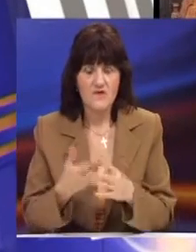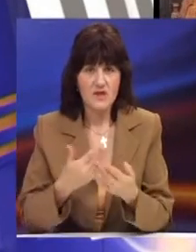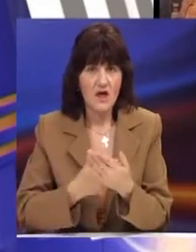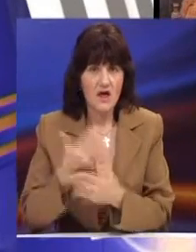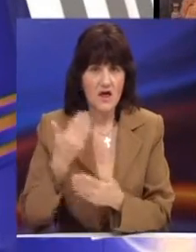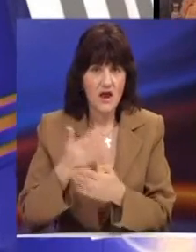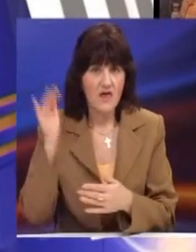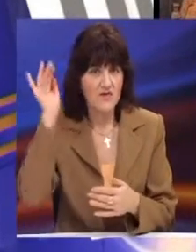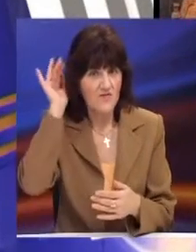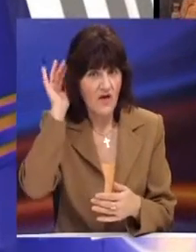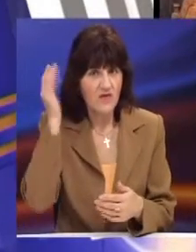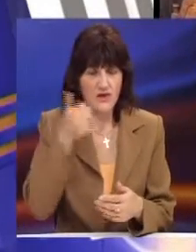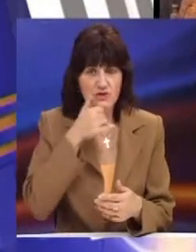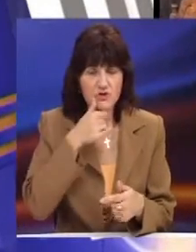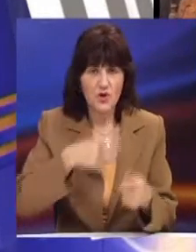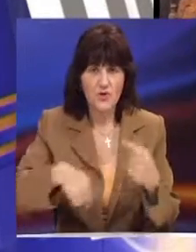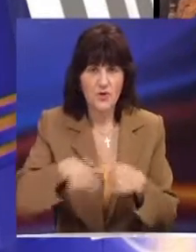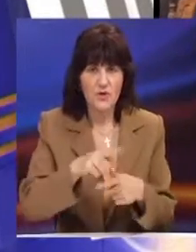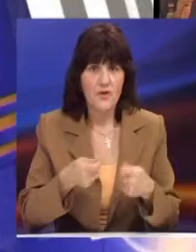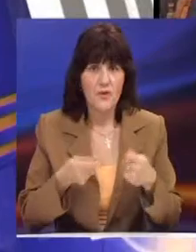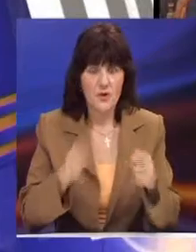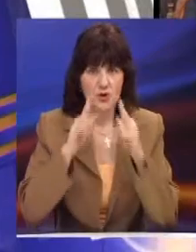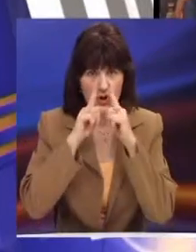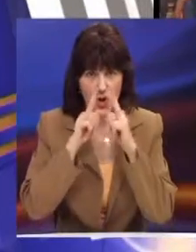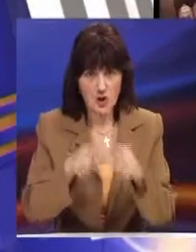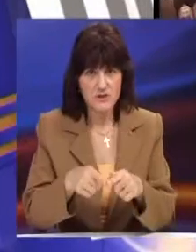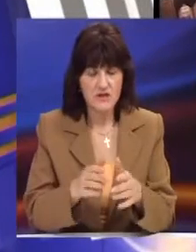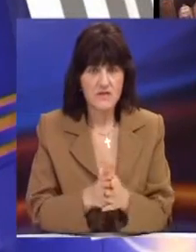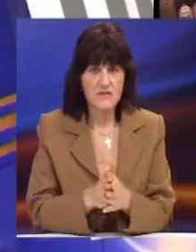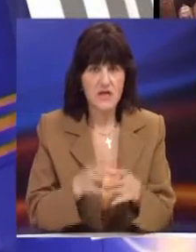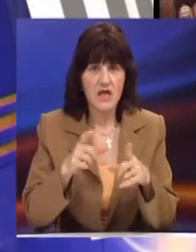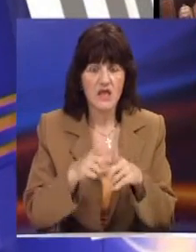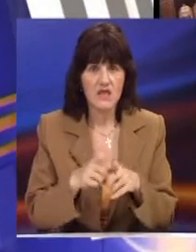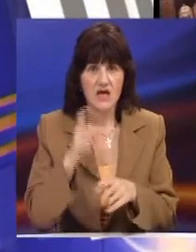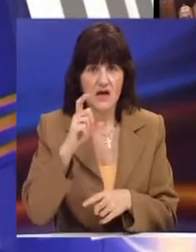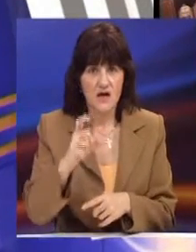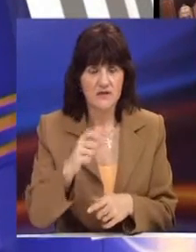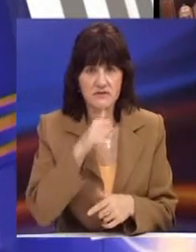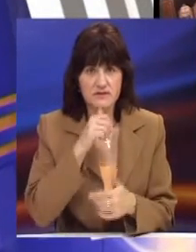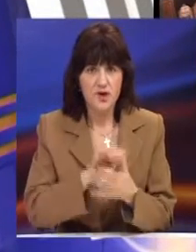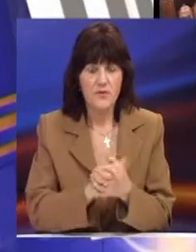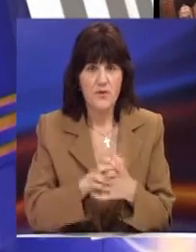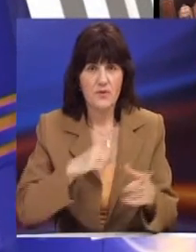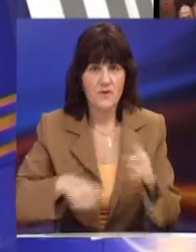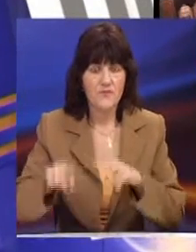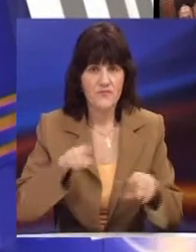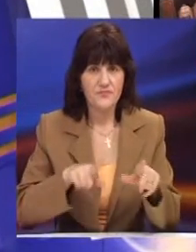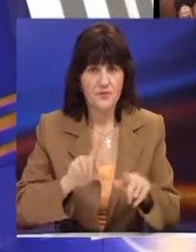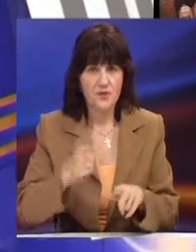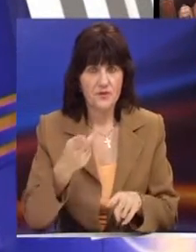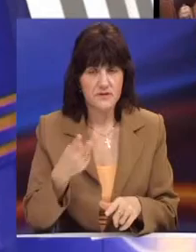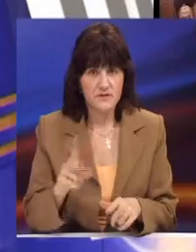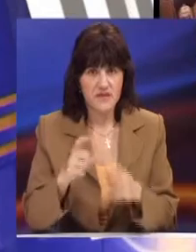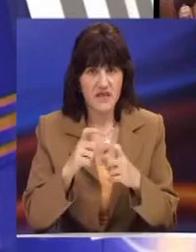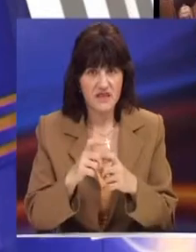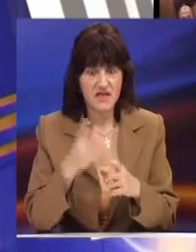rekonstrukcije gradske vlade, nakon čega članovi iz redova SVM-a podnose ostavke. DS sa koalicionim partnerima i uz pomoć delova